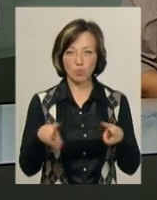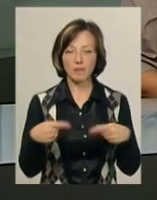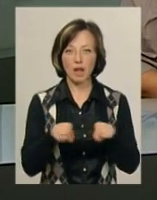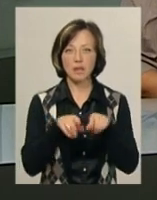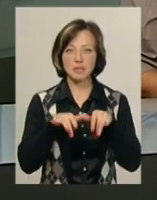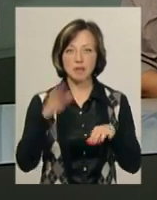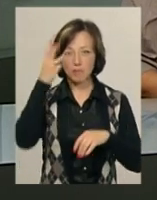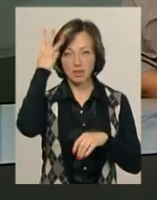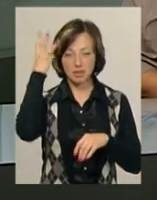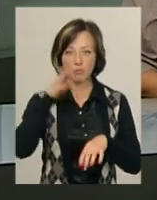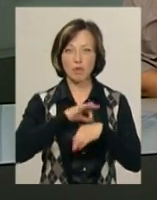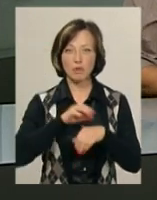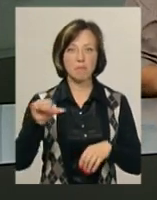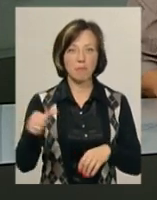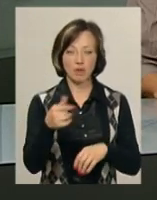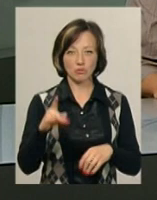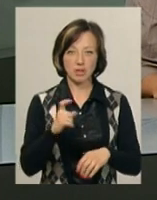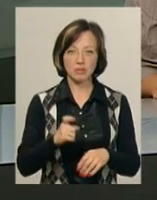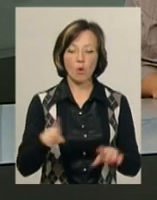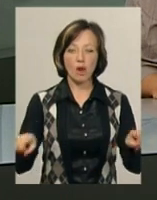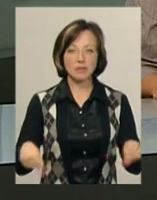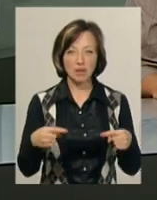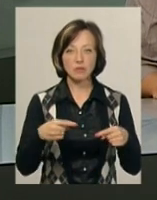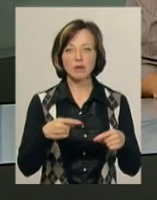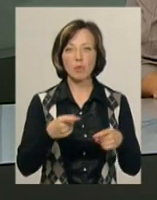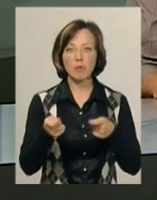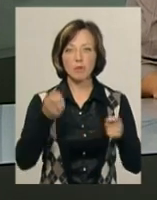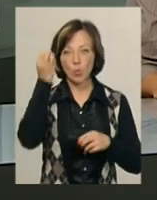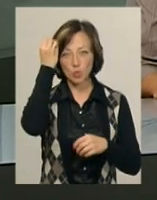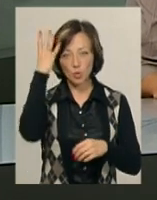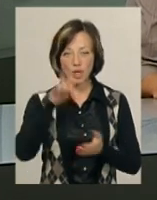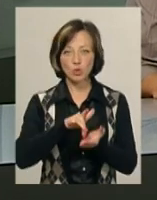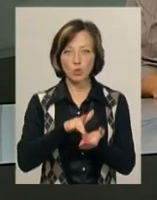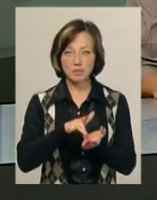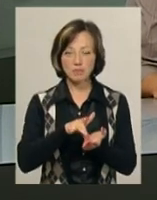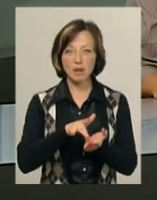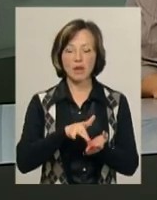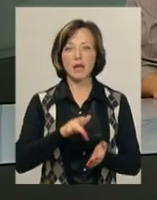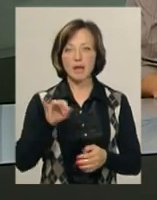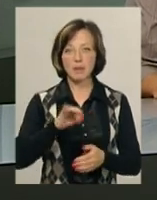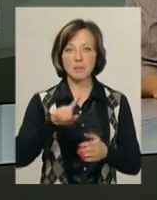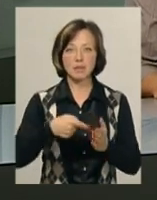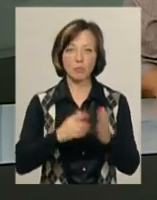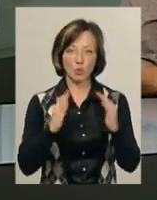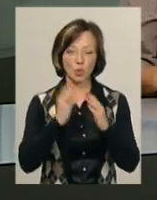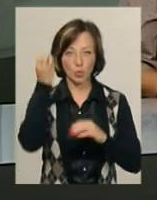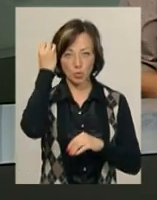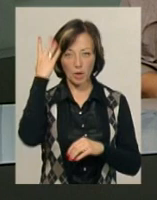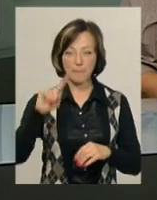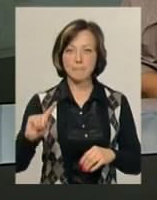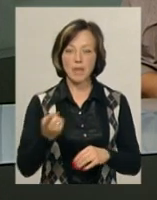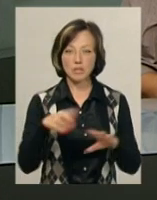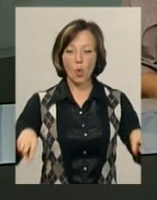Такий захід в обласному центрі проводять вперше. Його організатори – управління культури та туризму мерії та міський будинок культури.